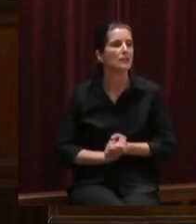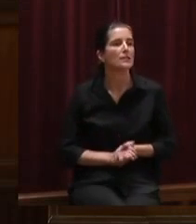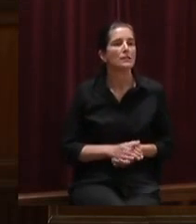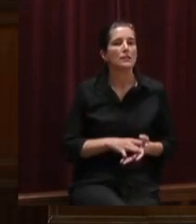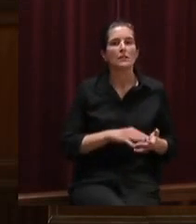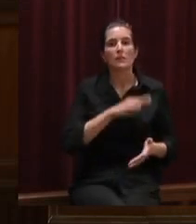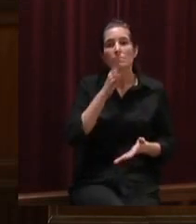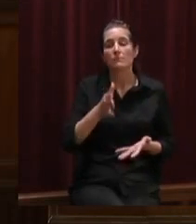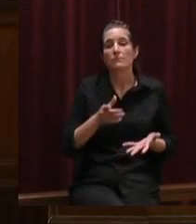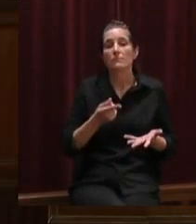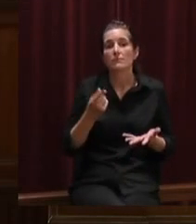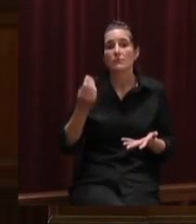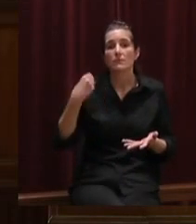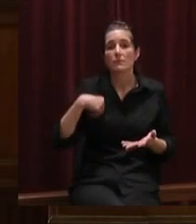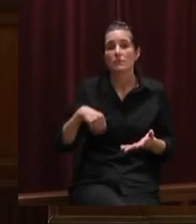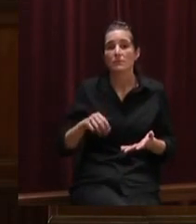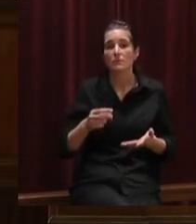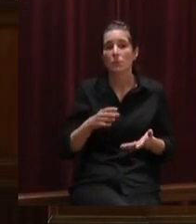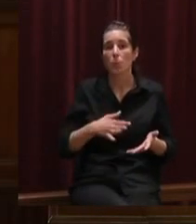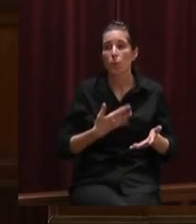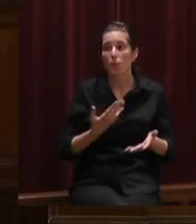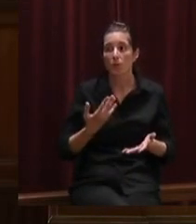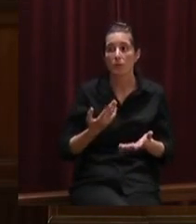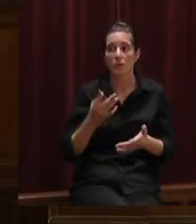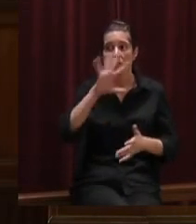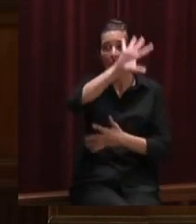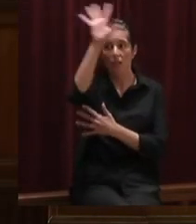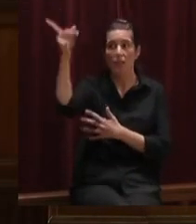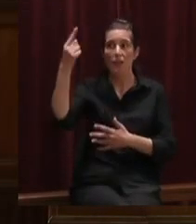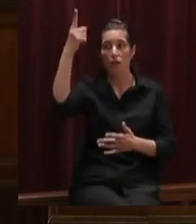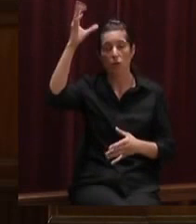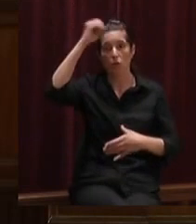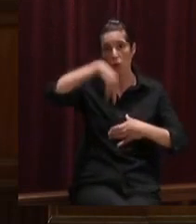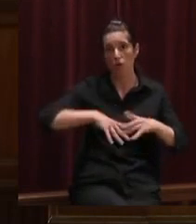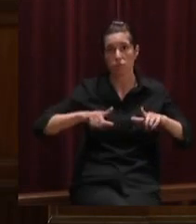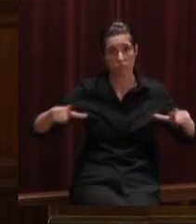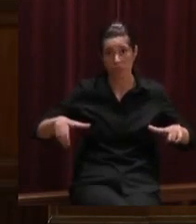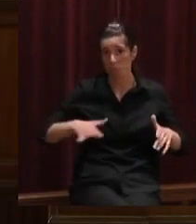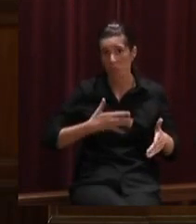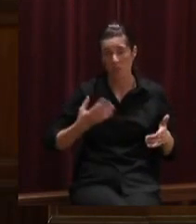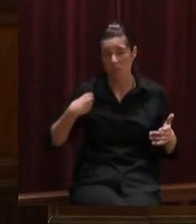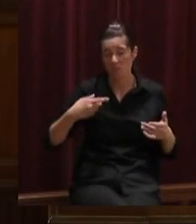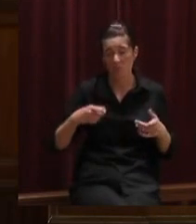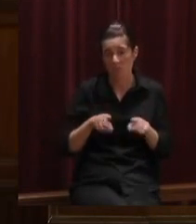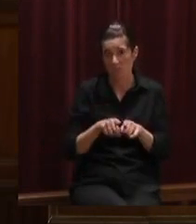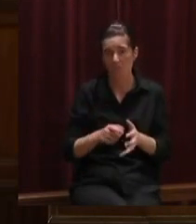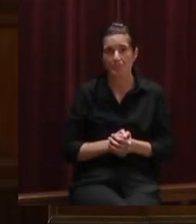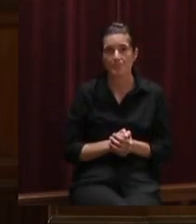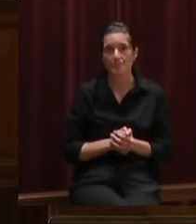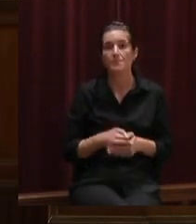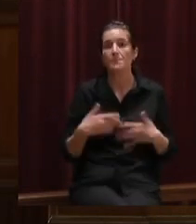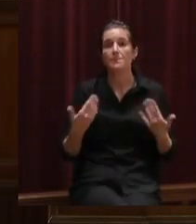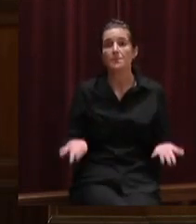bassal. Per això sap dur la generositat als petits gestos de cada dia, per això ens demana més, i és la